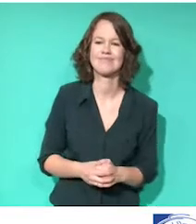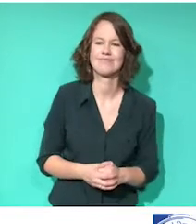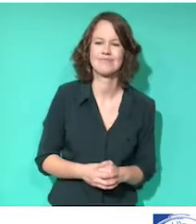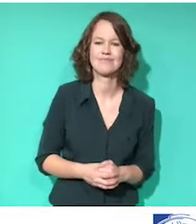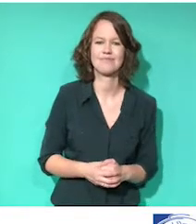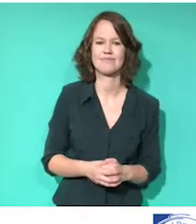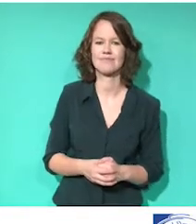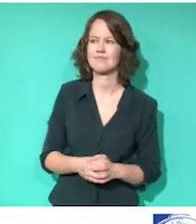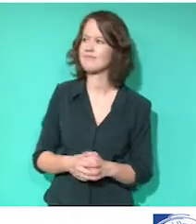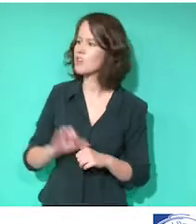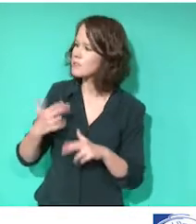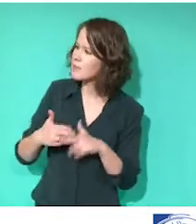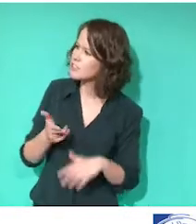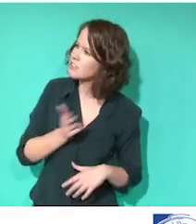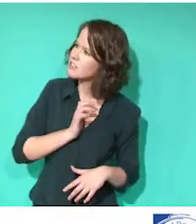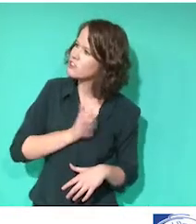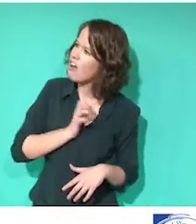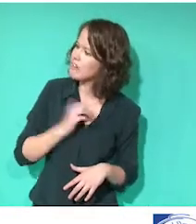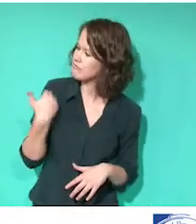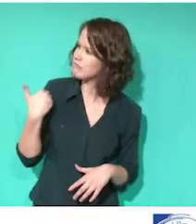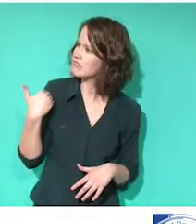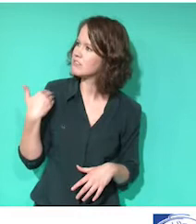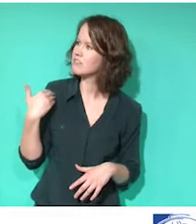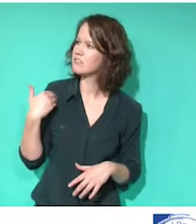Avec, comment s'appelle le dernier